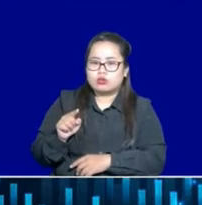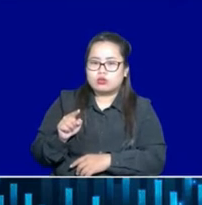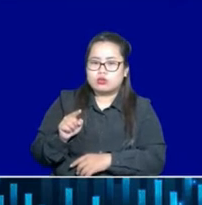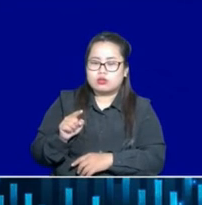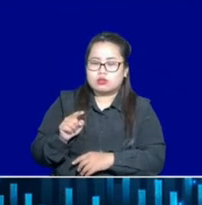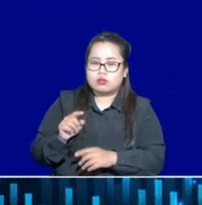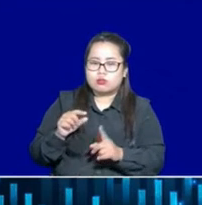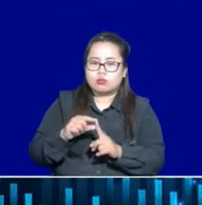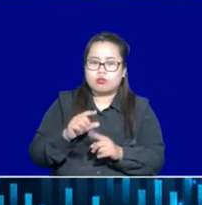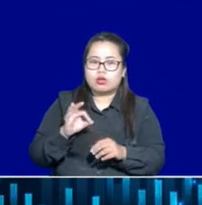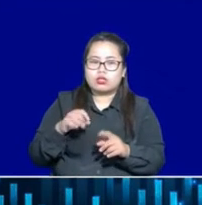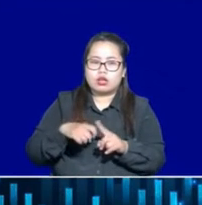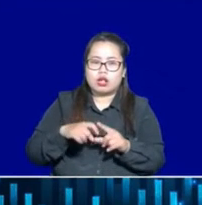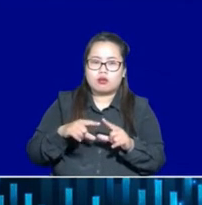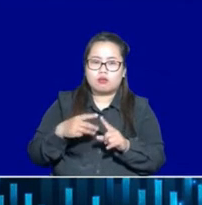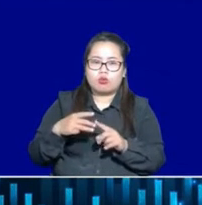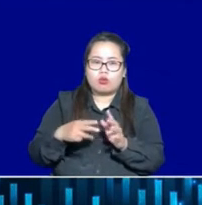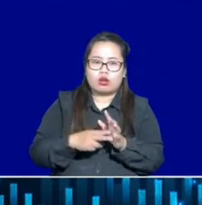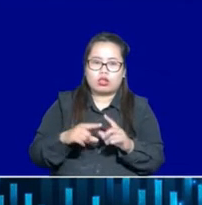polikarbonat.